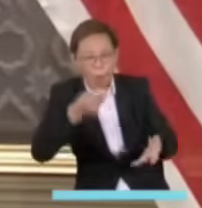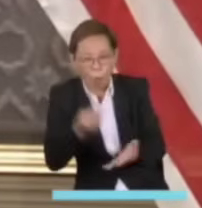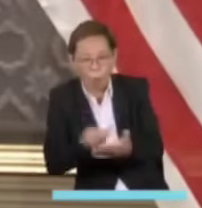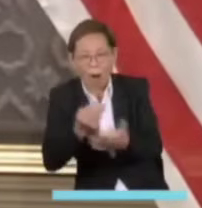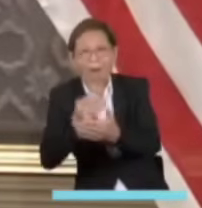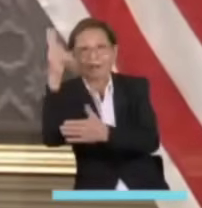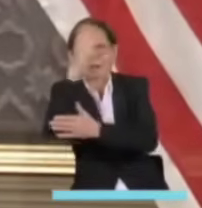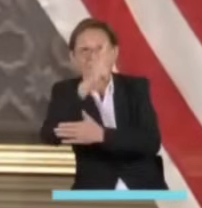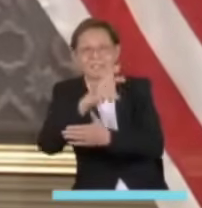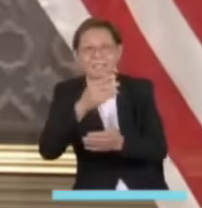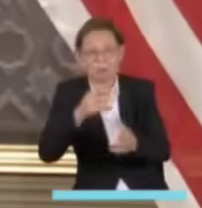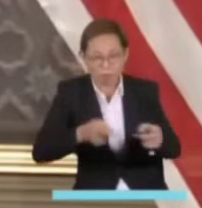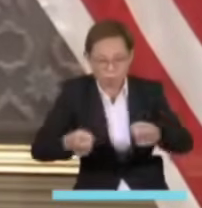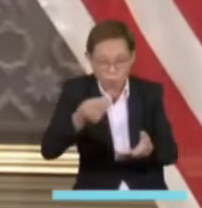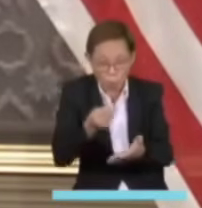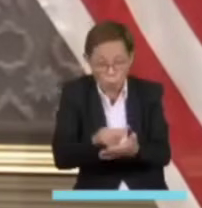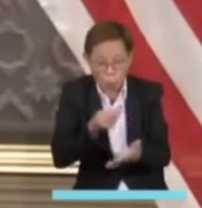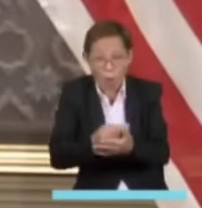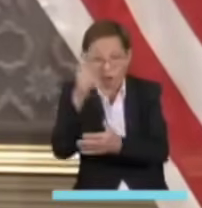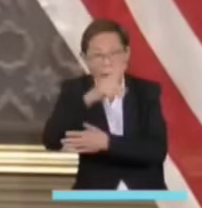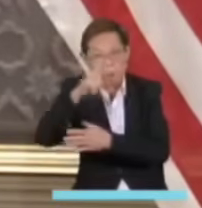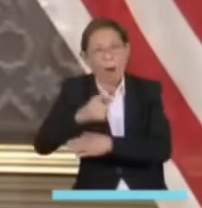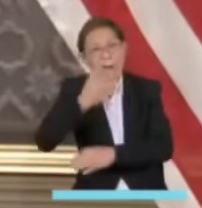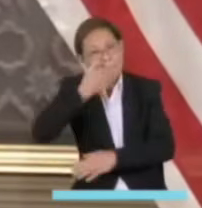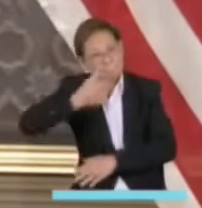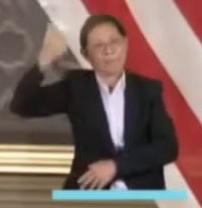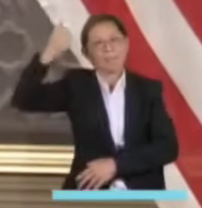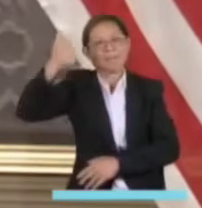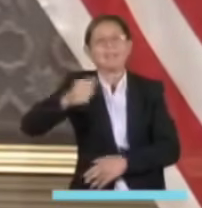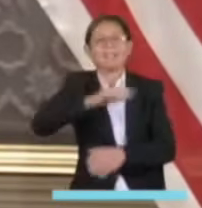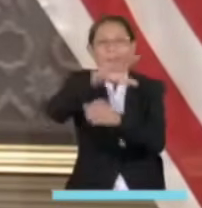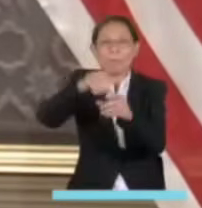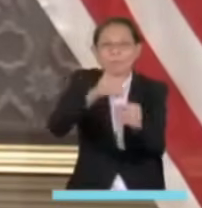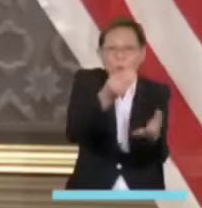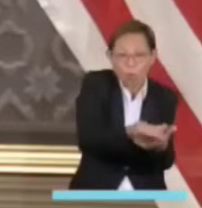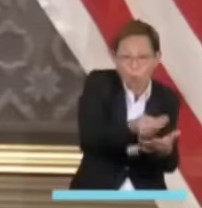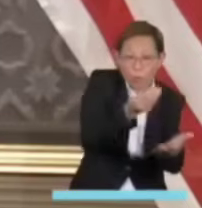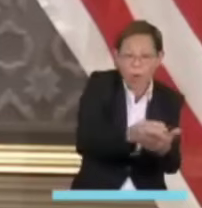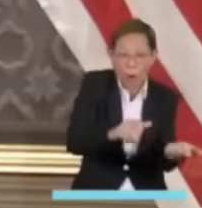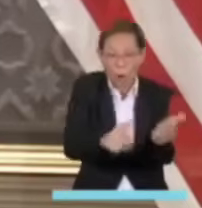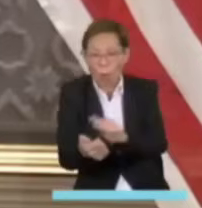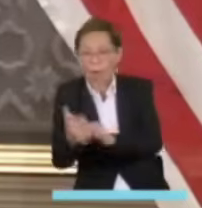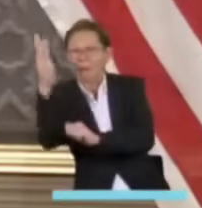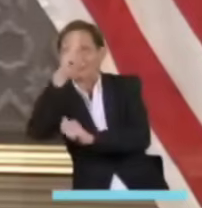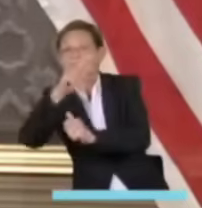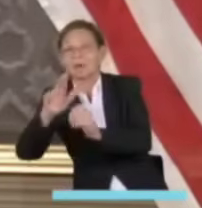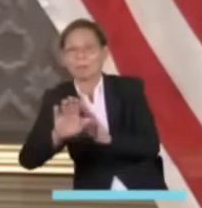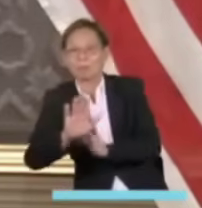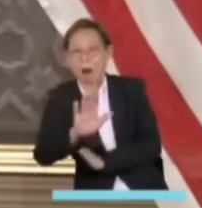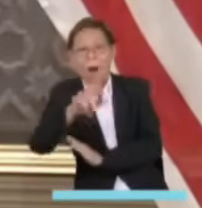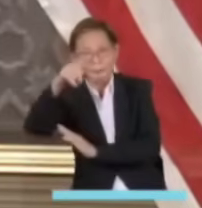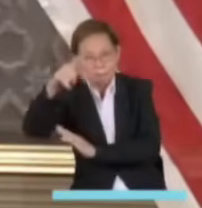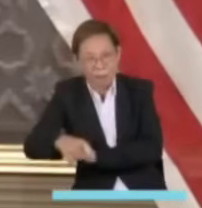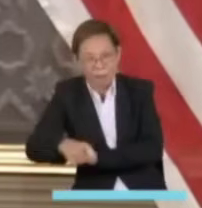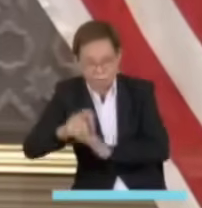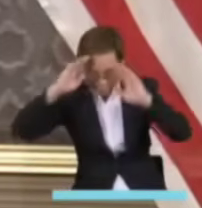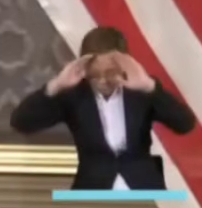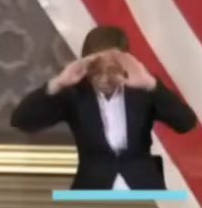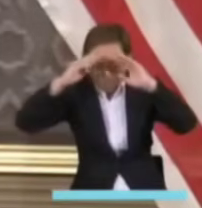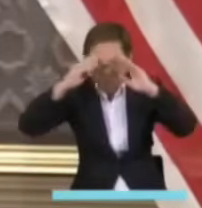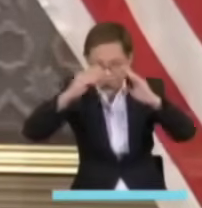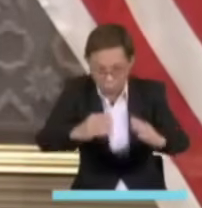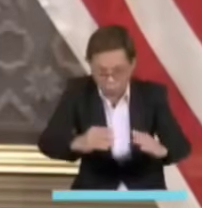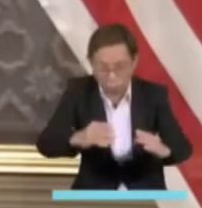awam harus lebih baik. Masalah fiskal oleh kerajaan madani perlu